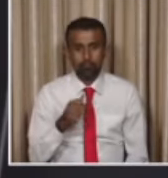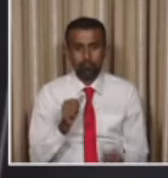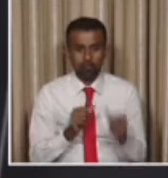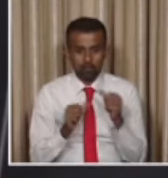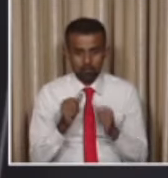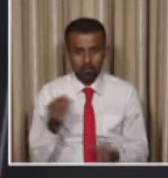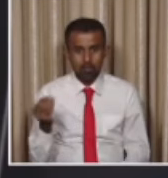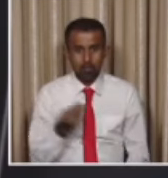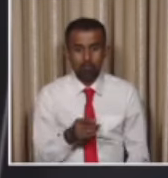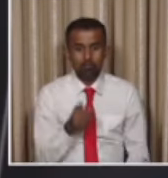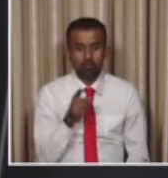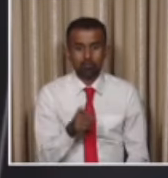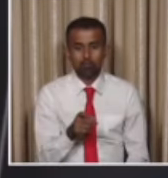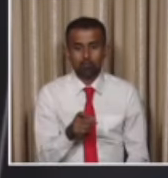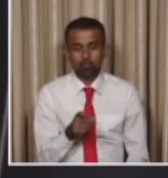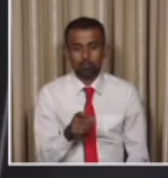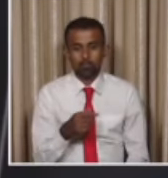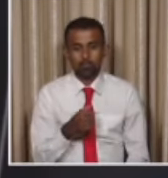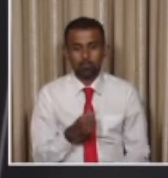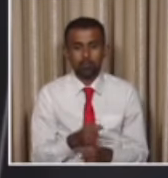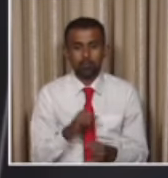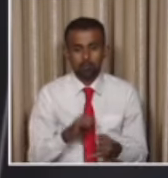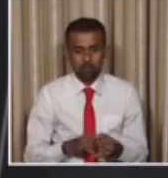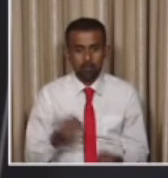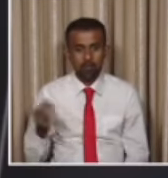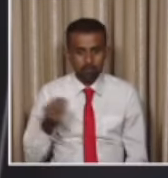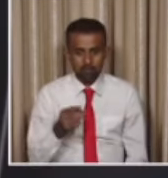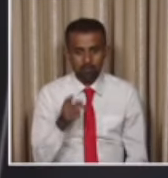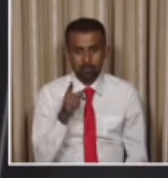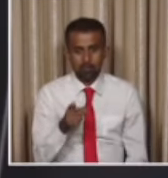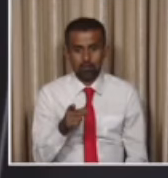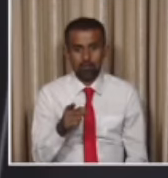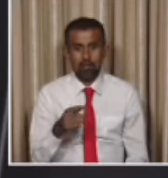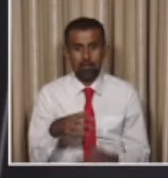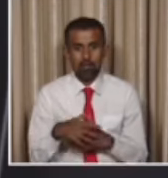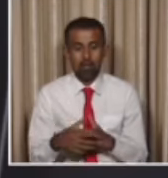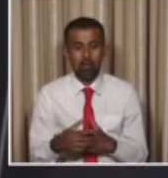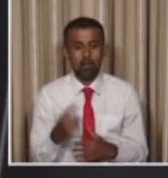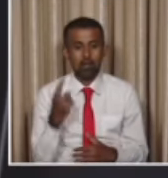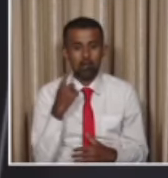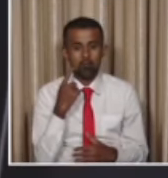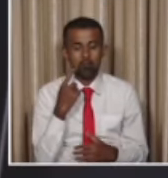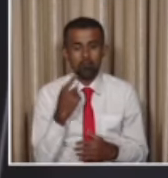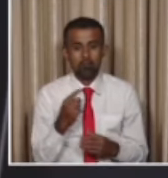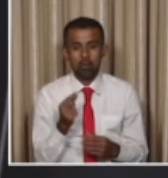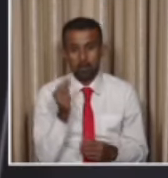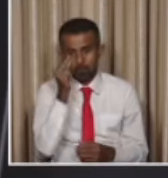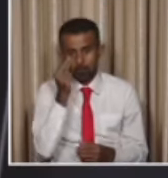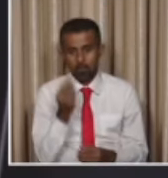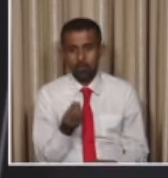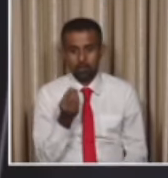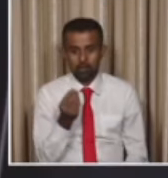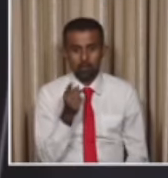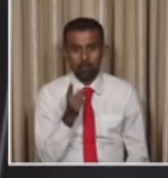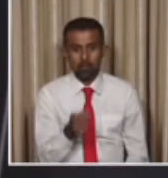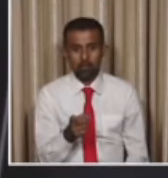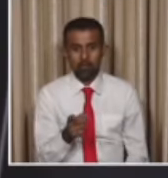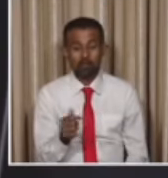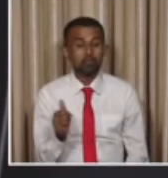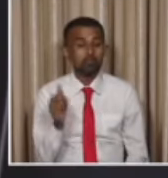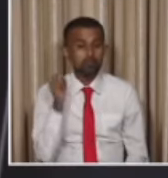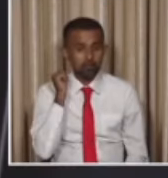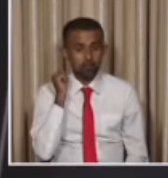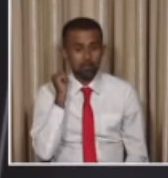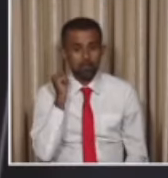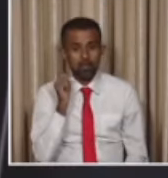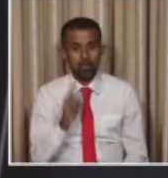දෙනවද? අපිට ගෑස් දෙනවද? අපිට අලලුණු මිරිස් පරිප්පු දෙනවද? එතකොට අර එදා